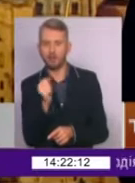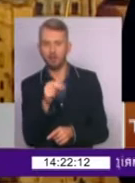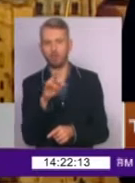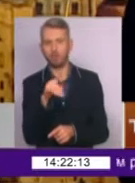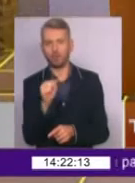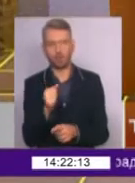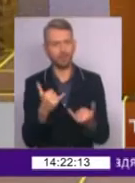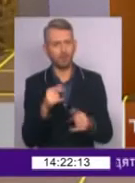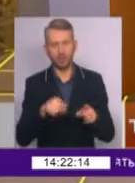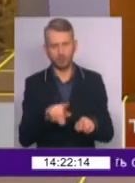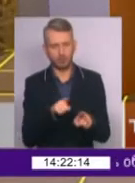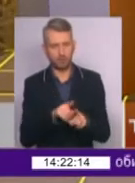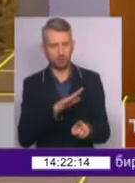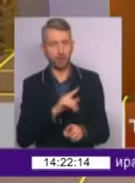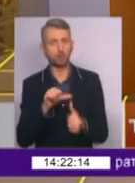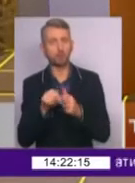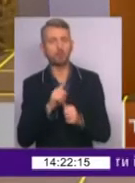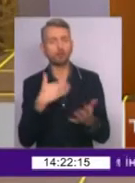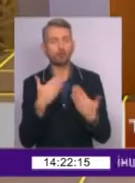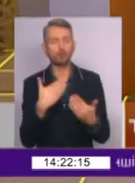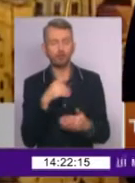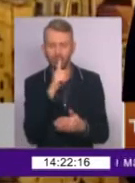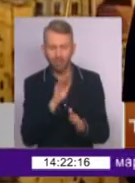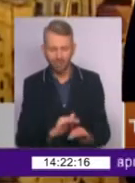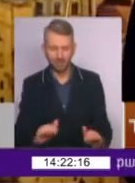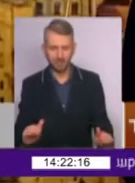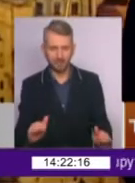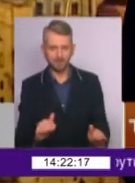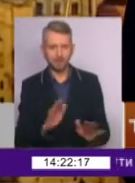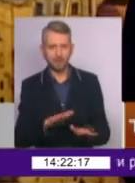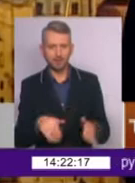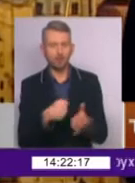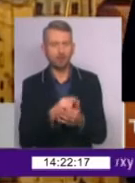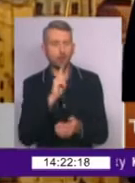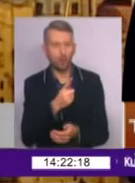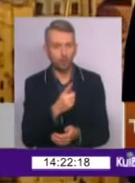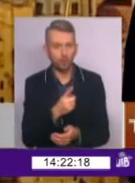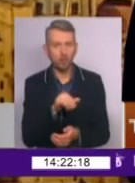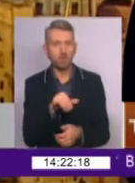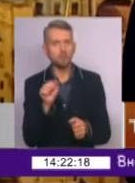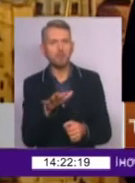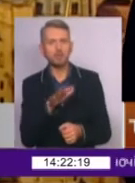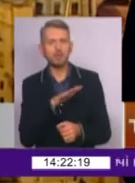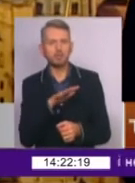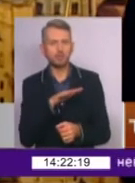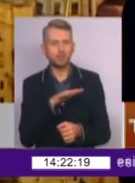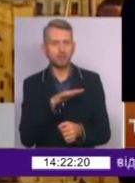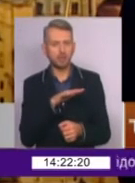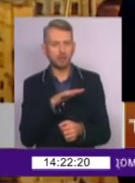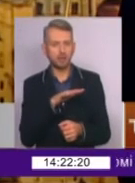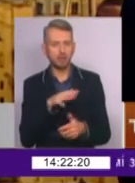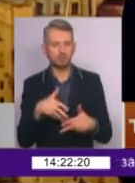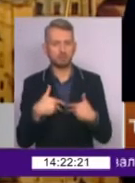доводять, але особливо, що стосується маленьких дітей, ну, ми скажімо, дітей до року, в них можуть бути самі менінгіальні